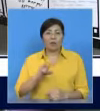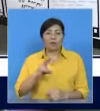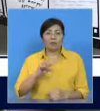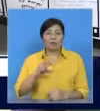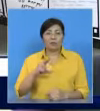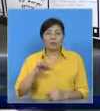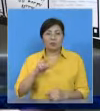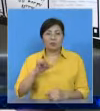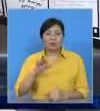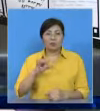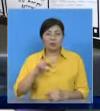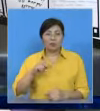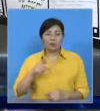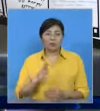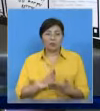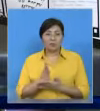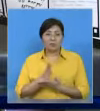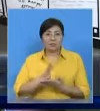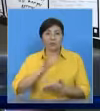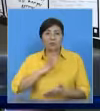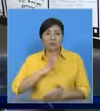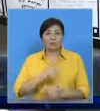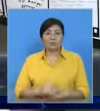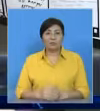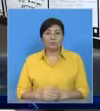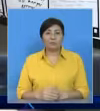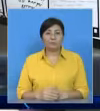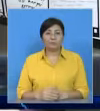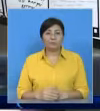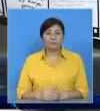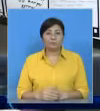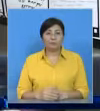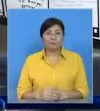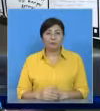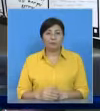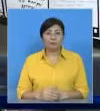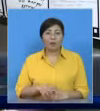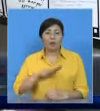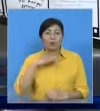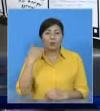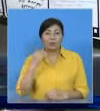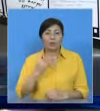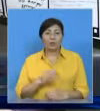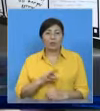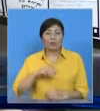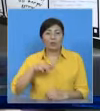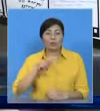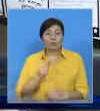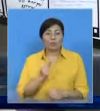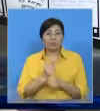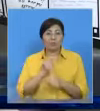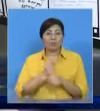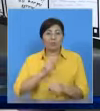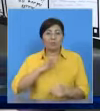болмаған. Анестезиолог болып та қызмет жасады, хирург болып та қызмет жасады. Көптеген оталар жасады,